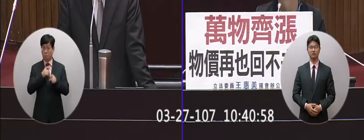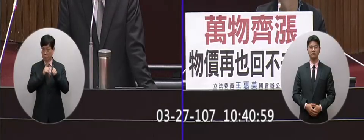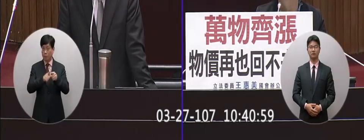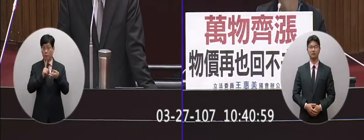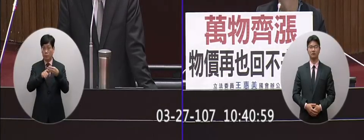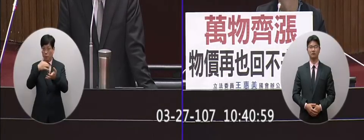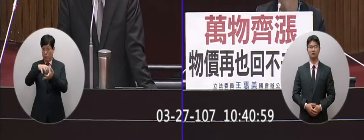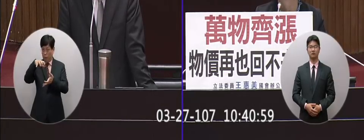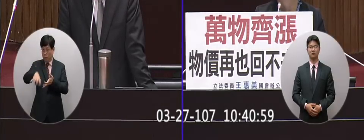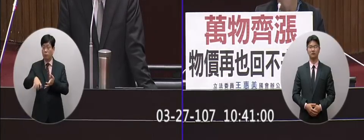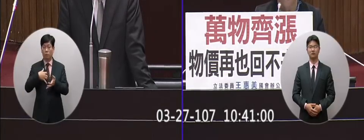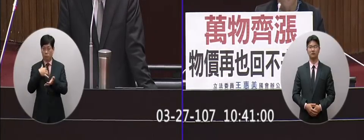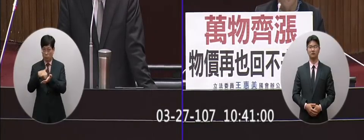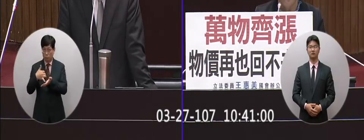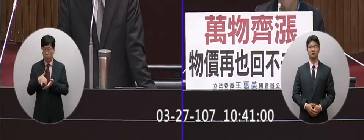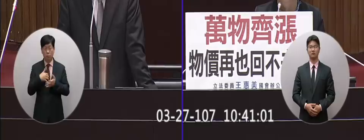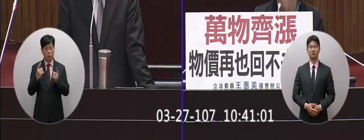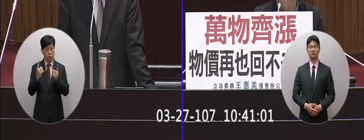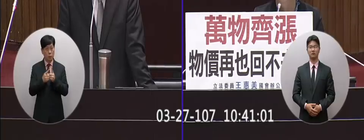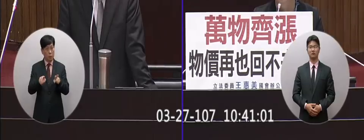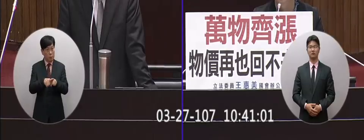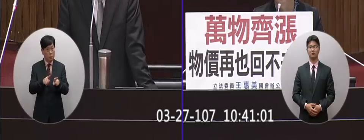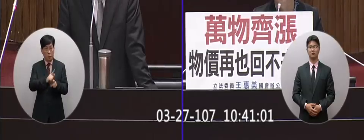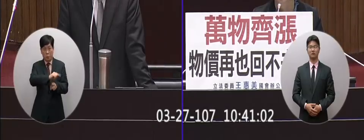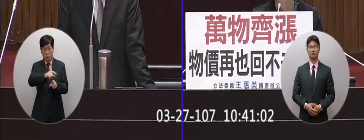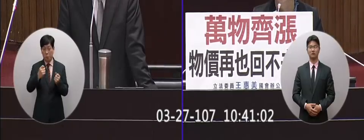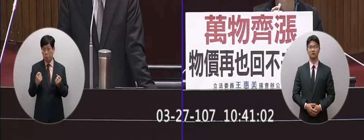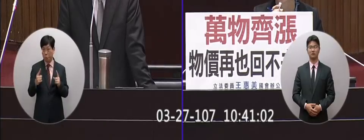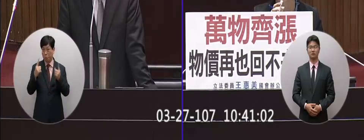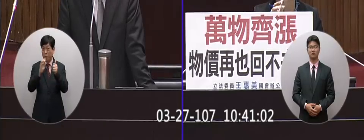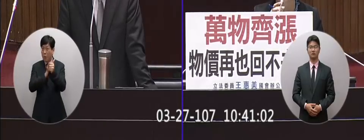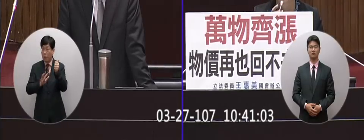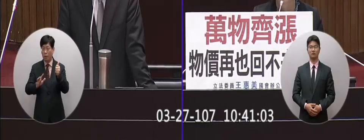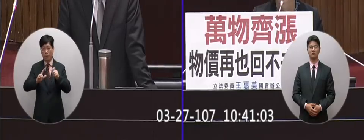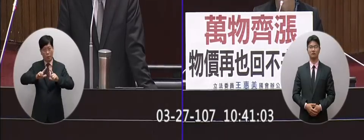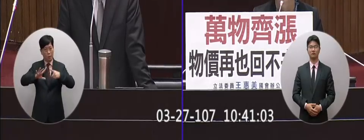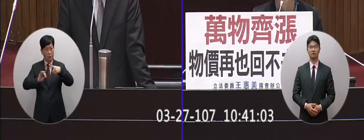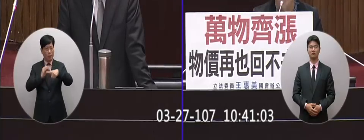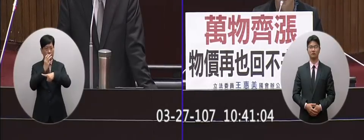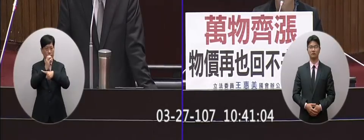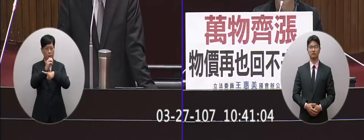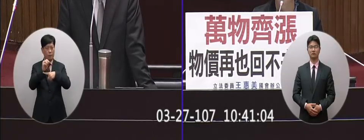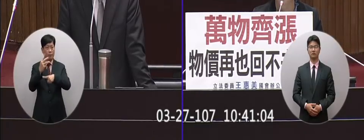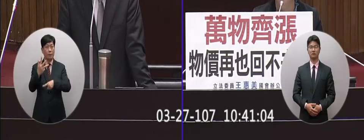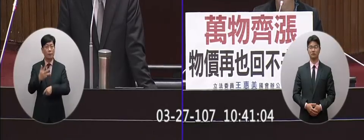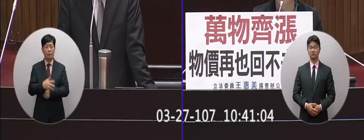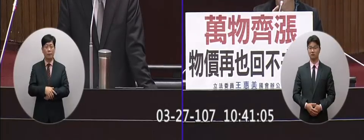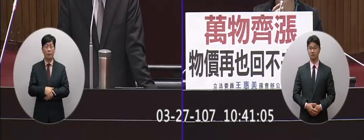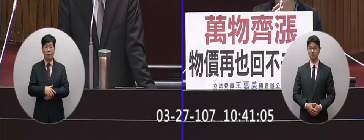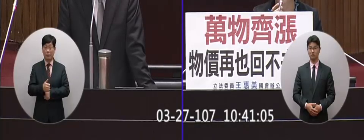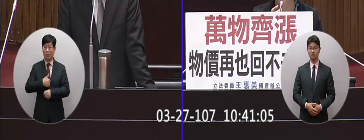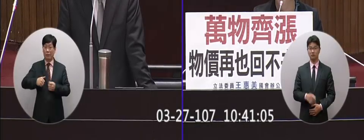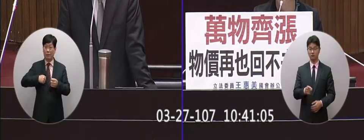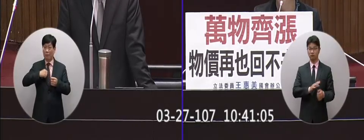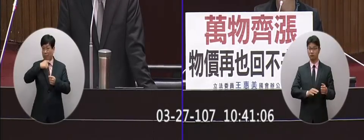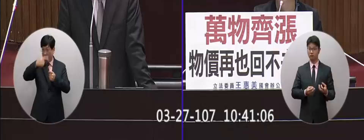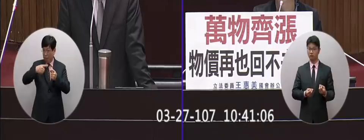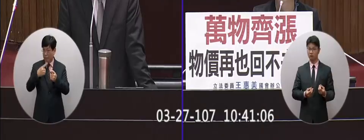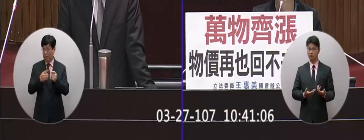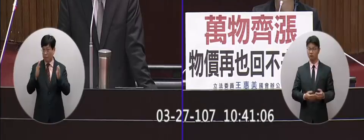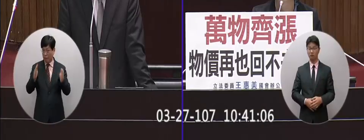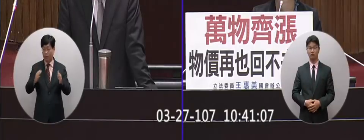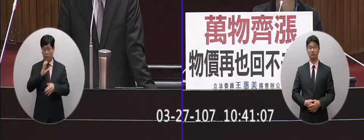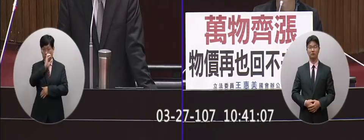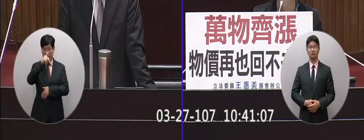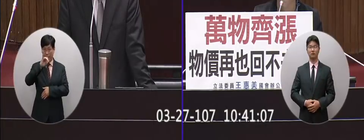主计总处的预估，对物价的调涨影响度大概是 0.8%， 所以没有 那全年的